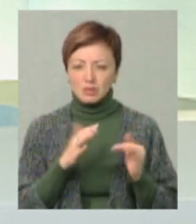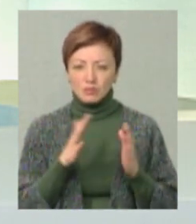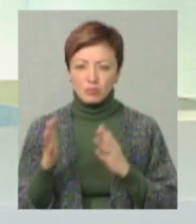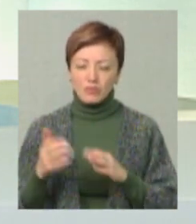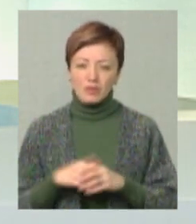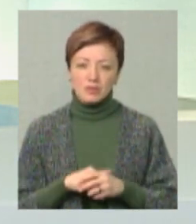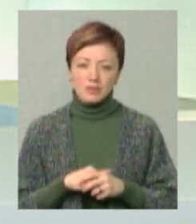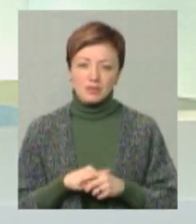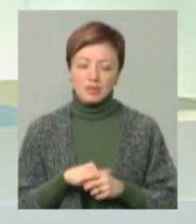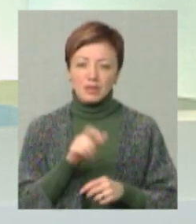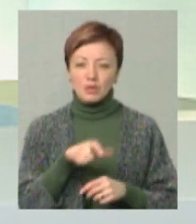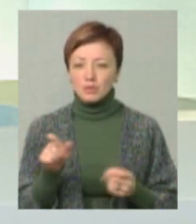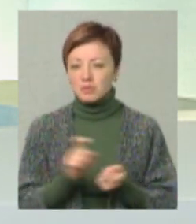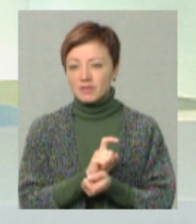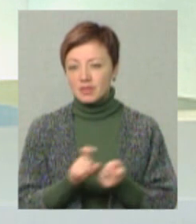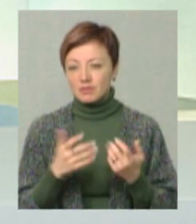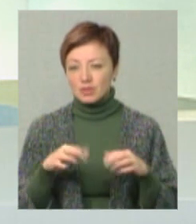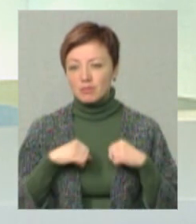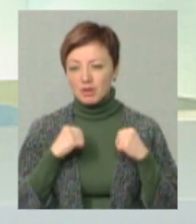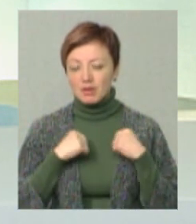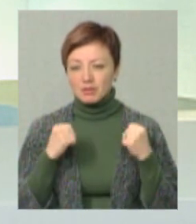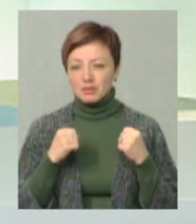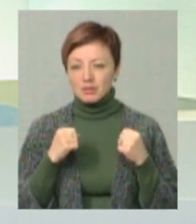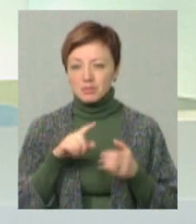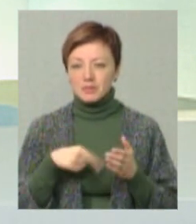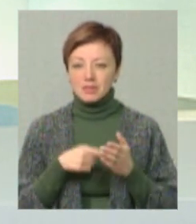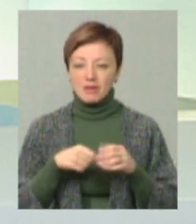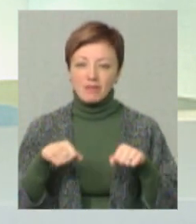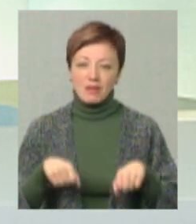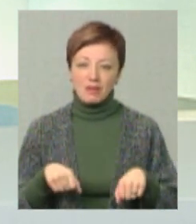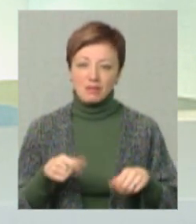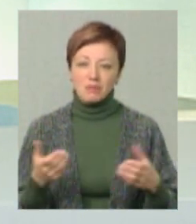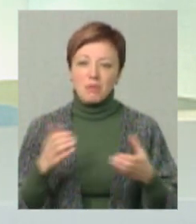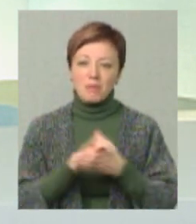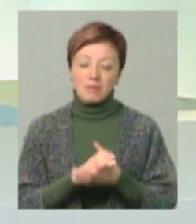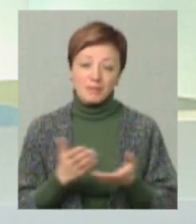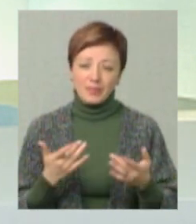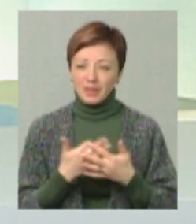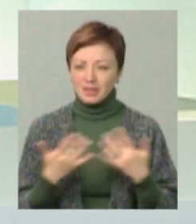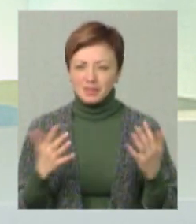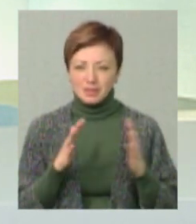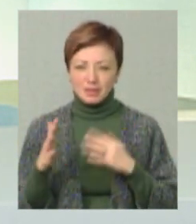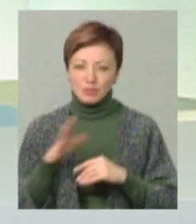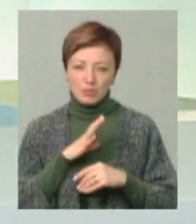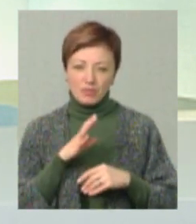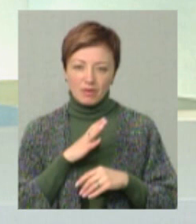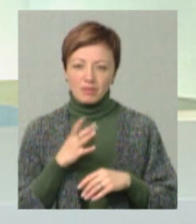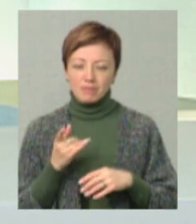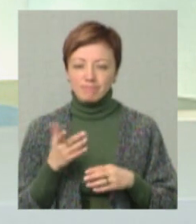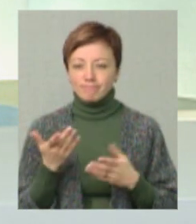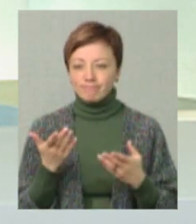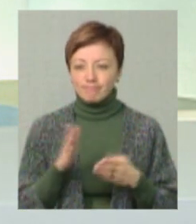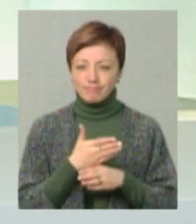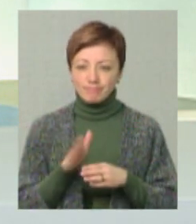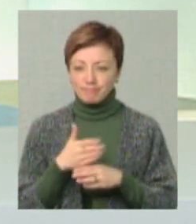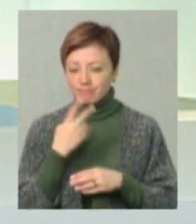зараз відбувається. Так? Люди посварилися і вже намагаються, щоб міська влада помири нас. Ну, різні речі бувають, звичайно, їх